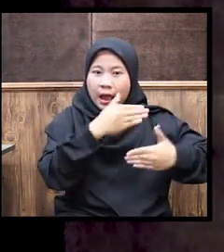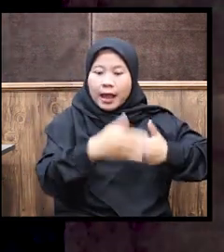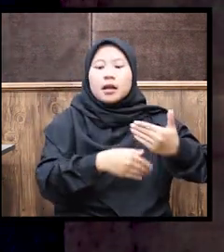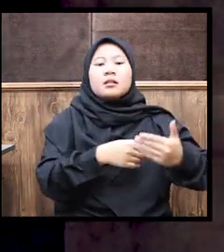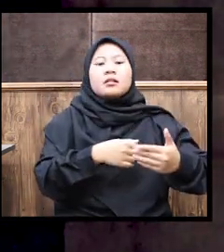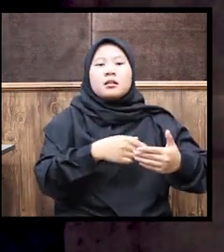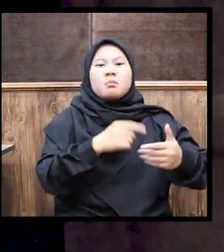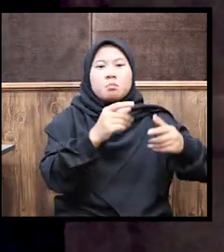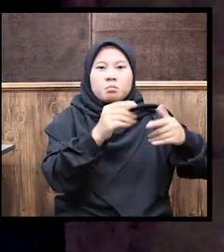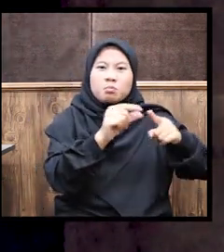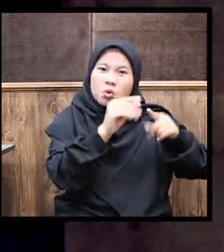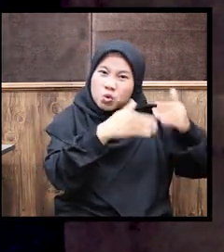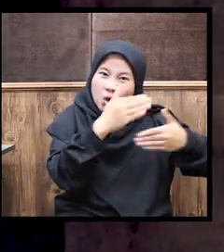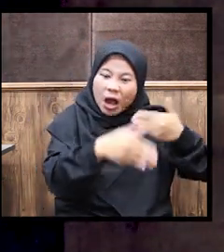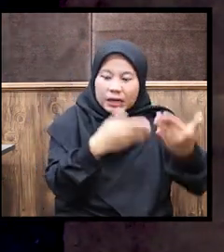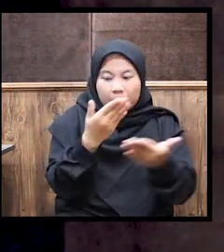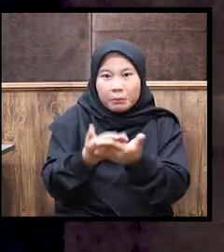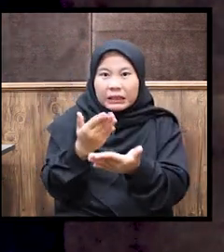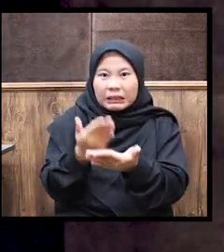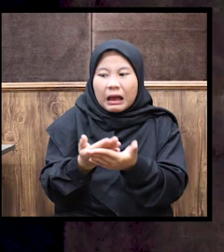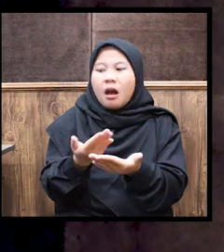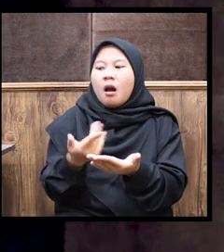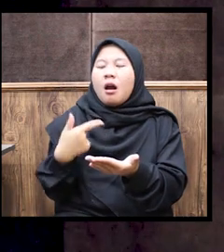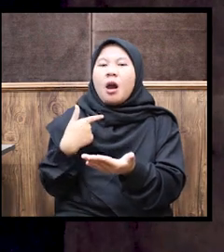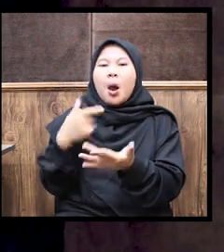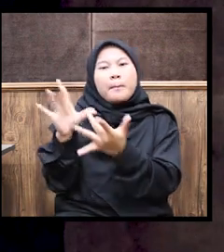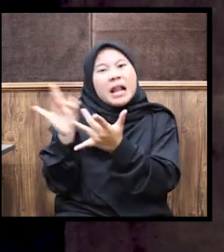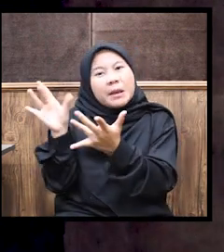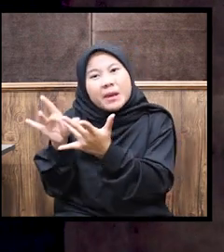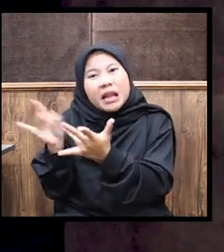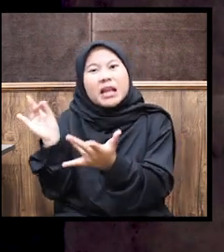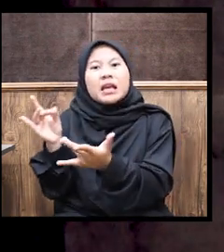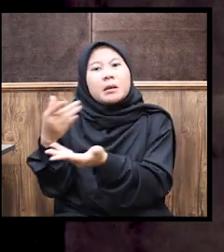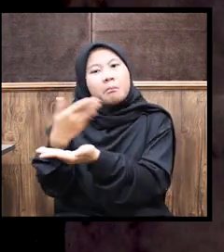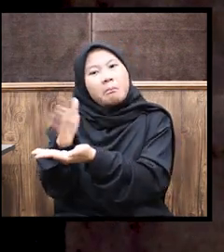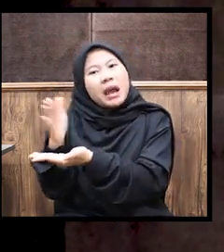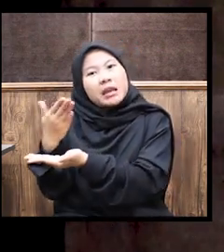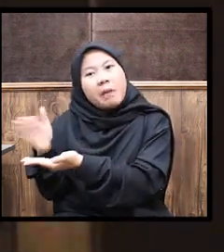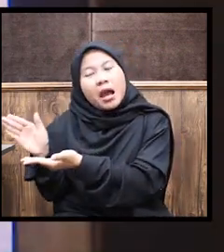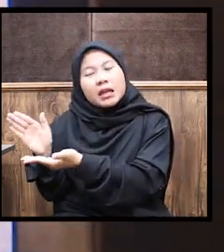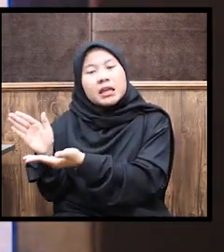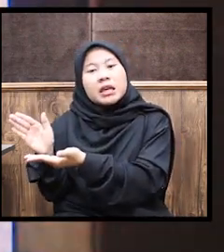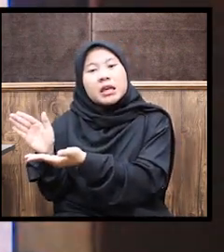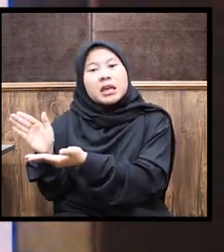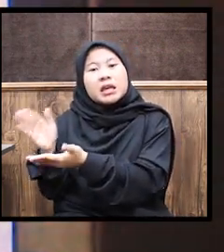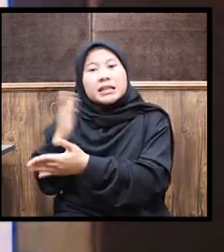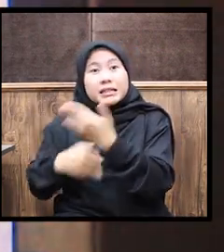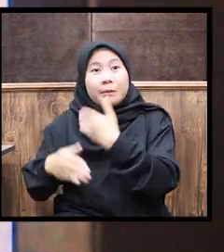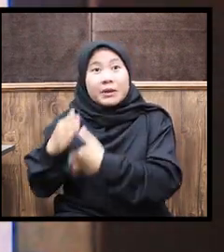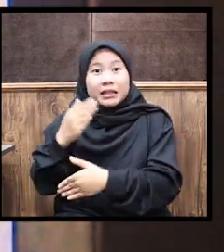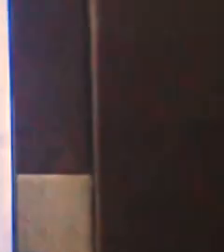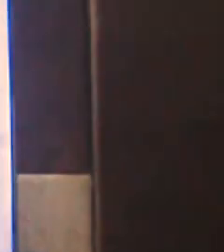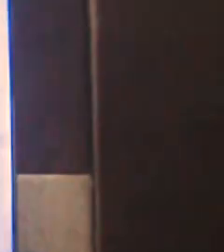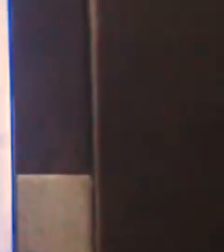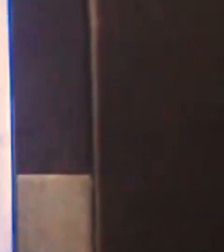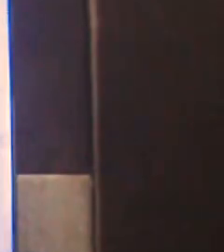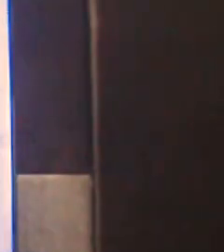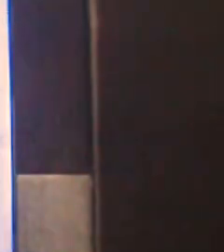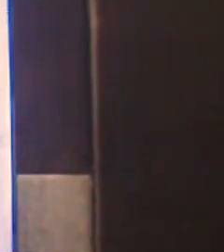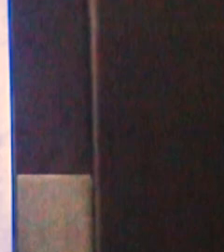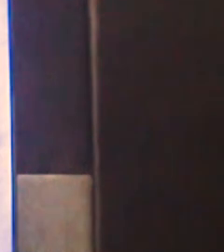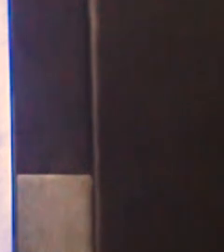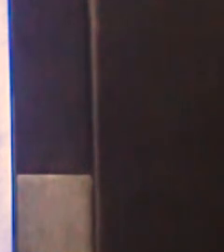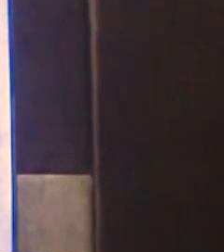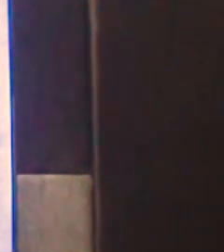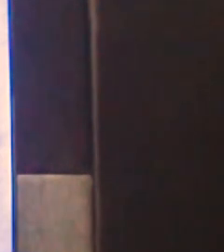memintanya ragam disabilitasnya dipetakan jadi sesuai dengan kompetensinya seperti itu itu berarti terkait dengan